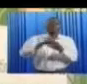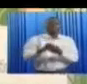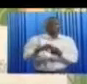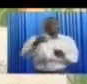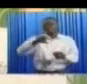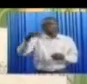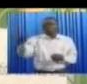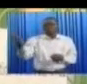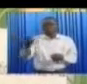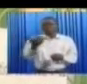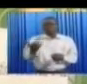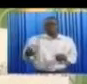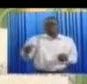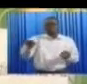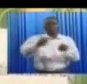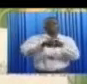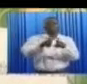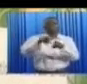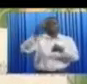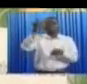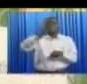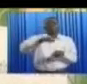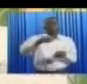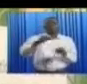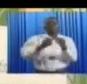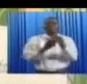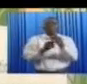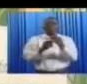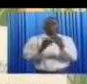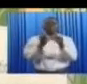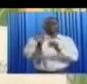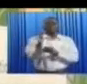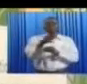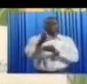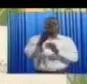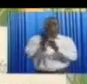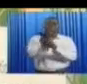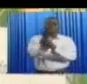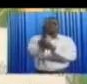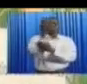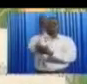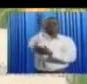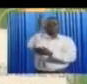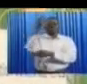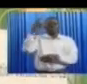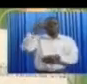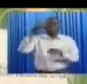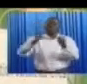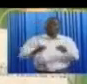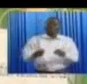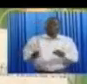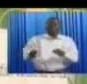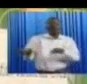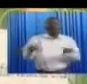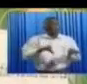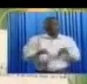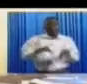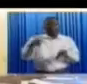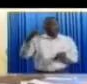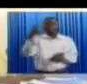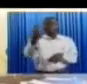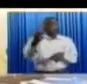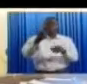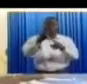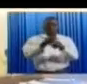de récolte, comme les rafles de maïs, tout ça, ça contribue et on peut le décomposer au bout de 2 mois au lieu de